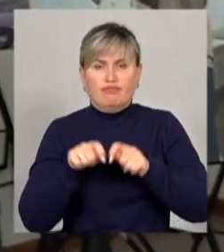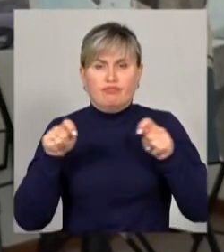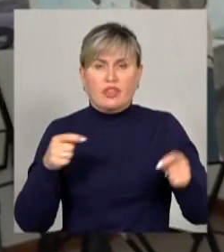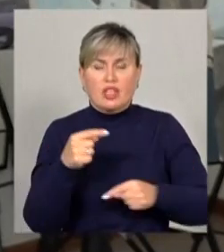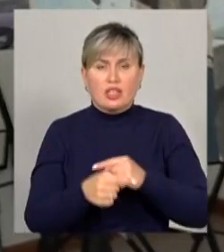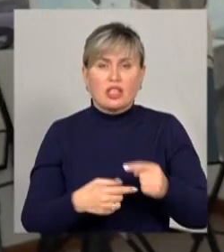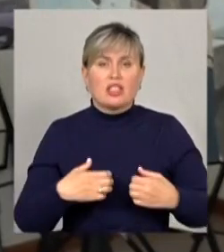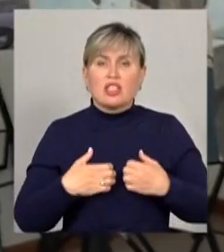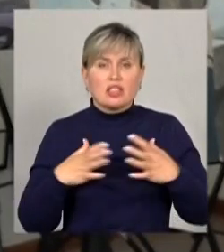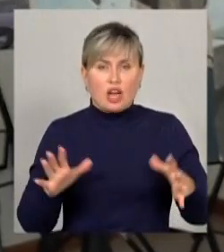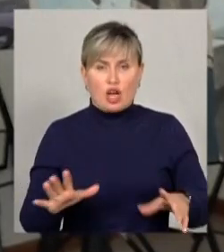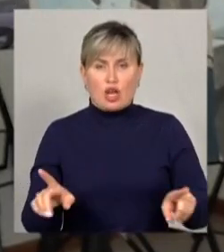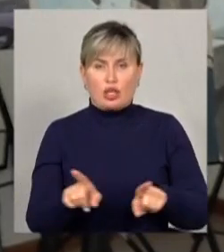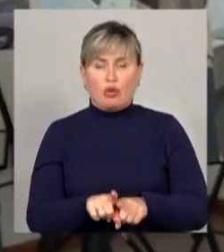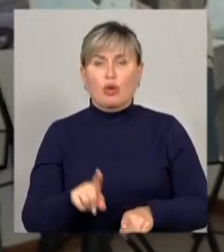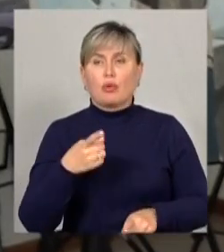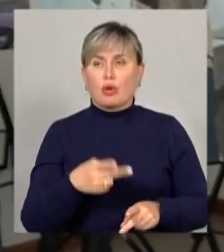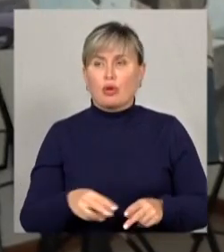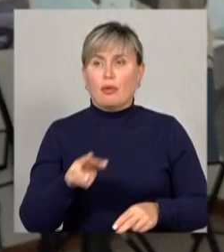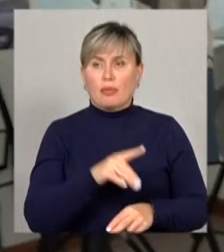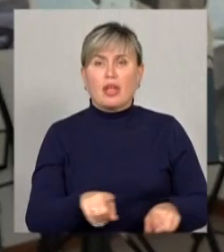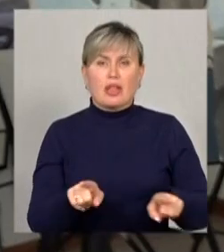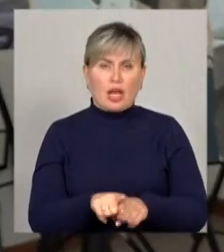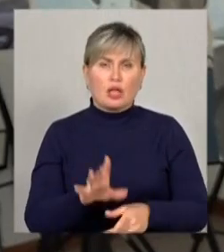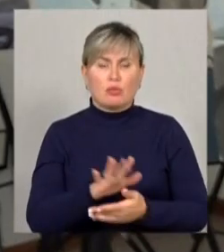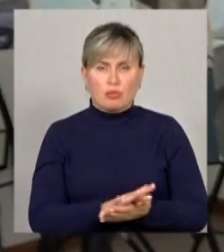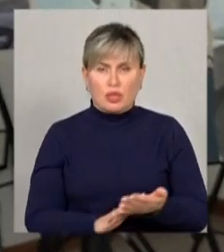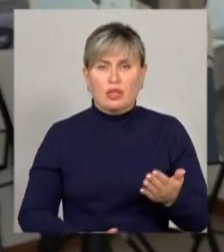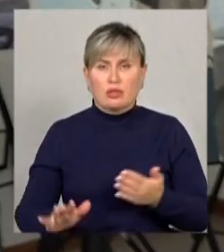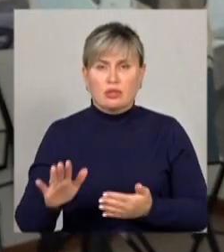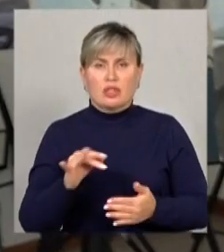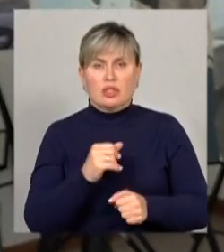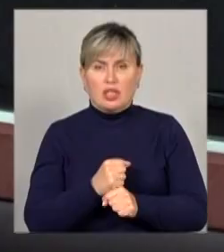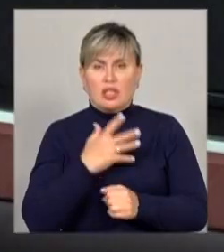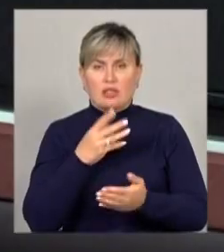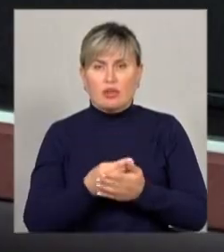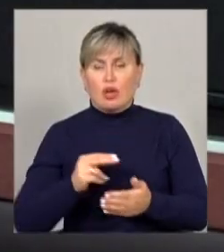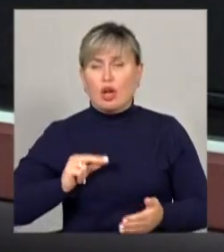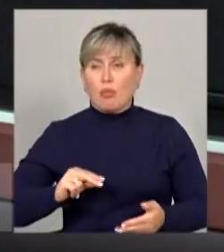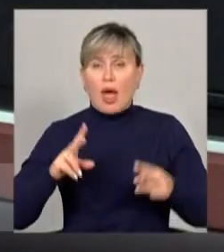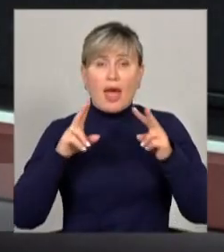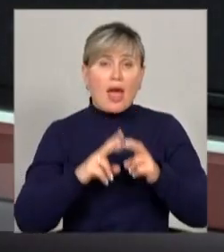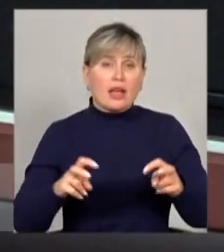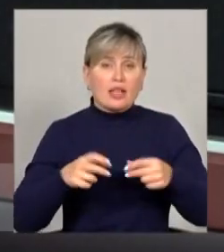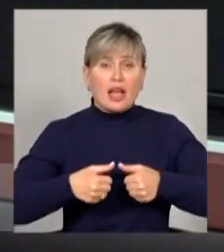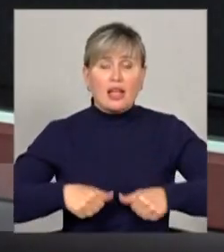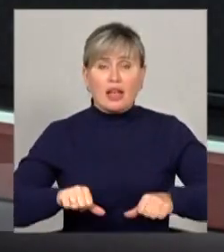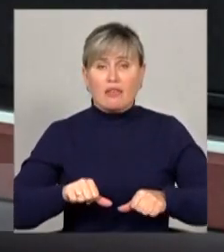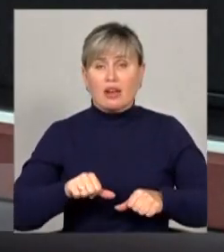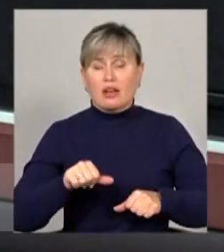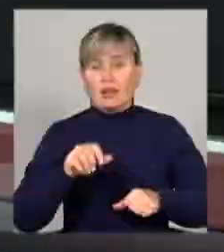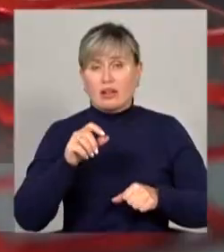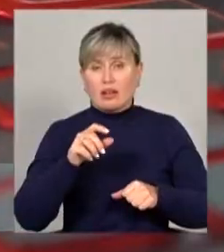не страшно такое. Потому что мы и так же будем создавать и делать свою работу. Эксперты Еврокомиссии прогнозируют,